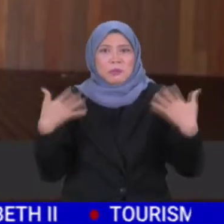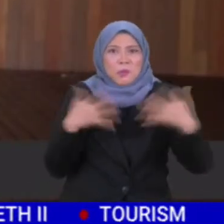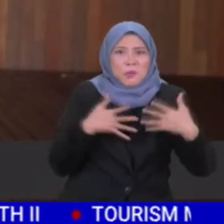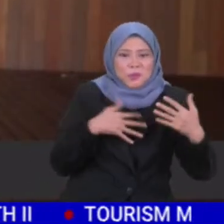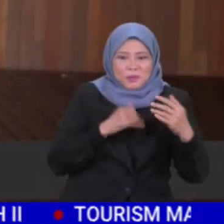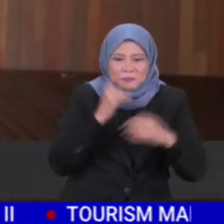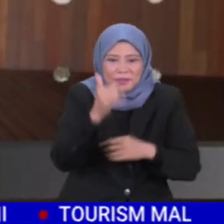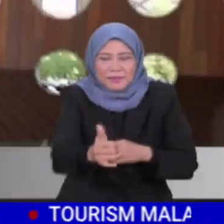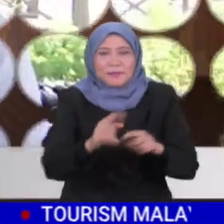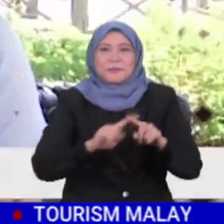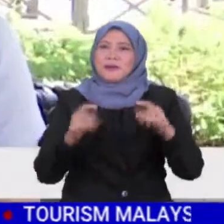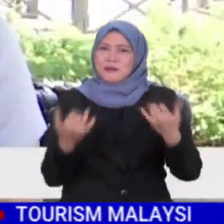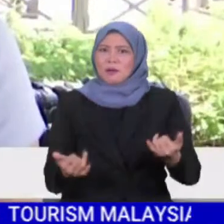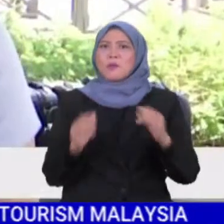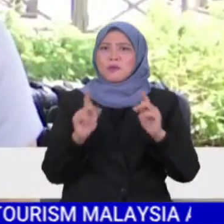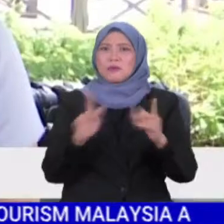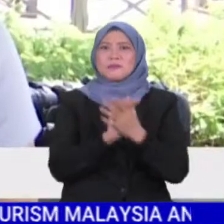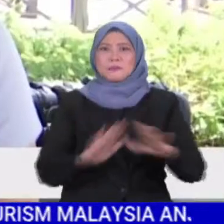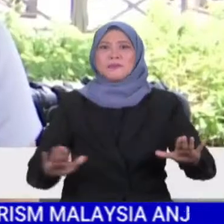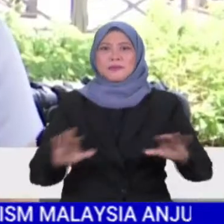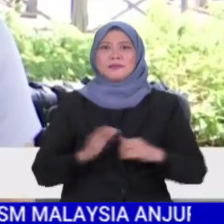啦，所以之前有听过人家讲是会感觉到会害怕吧，现在是觉得很 OK